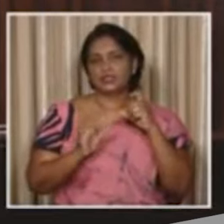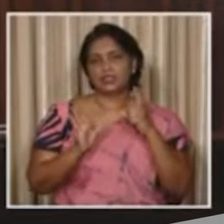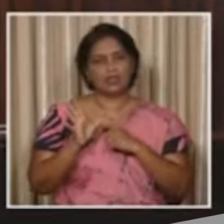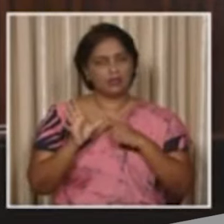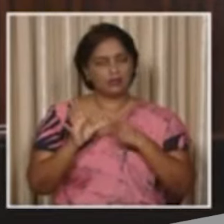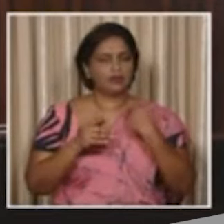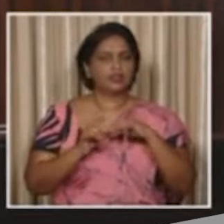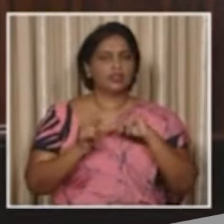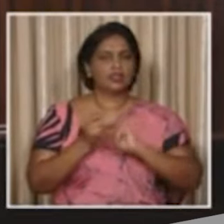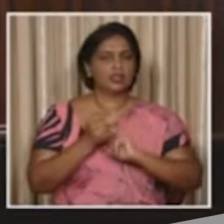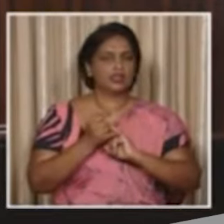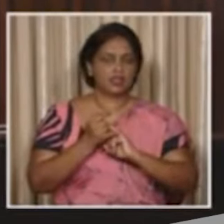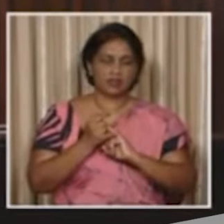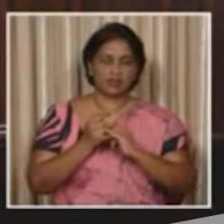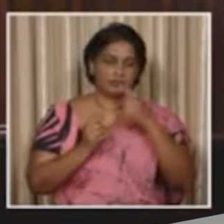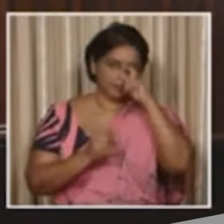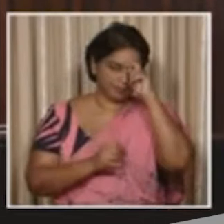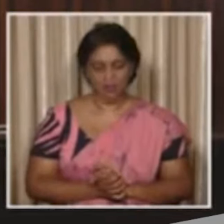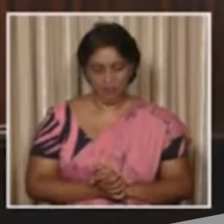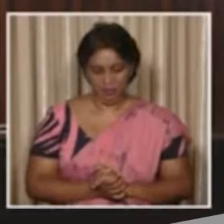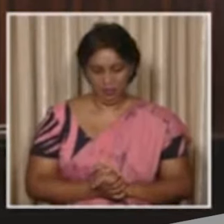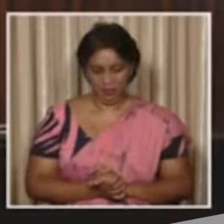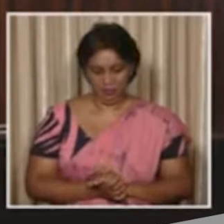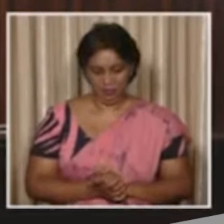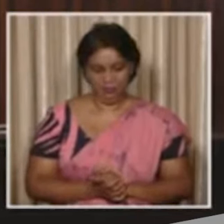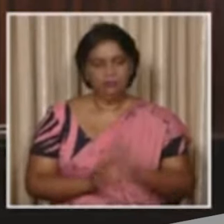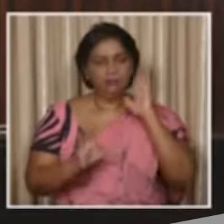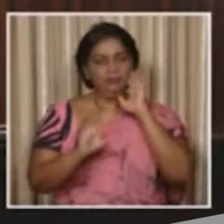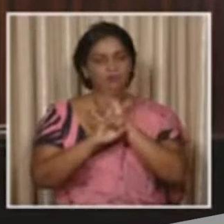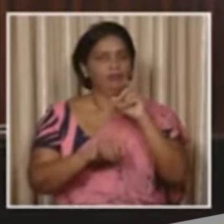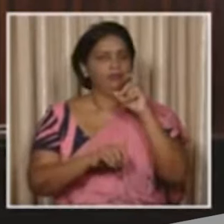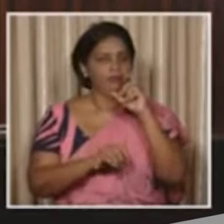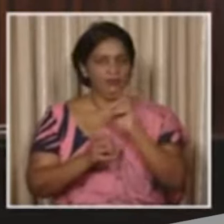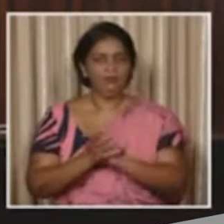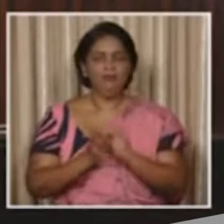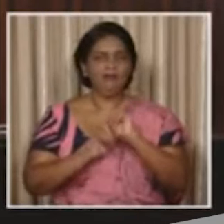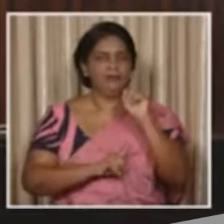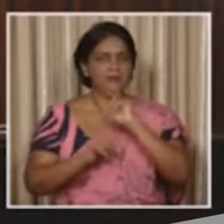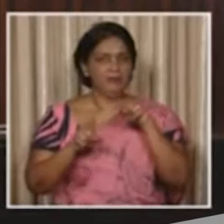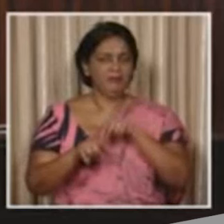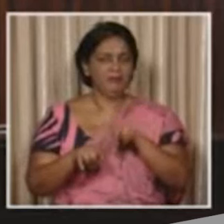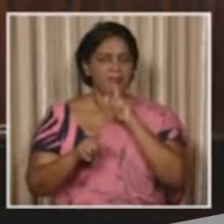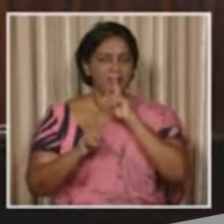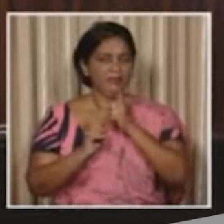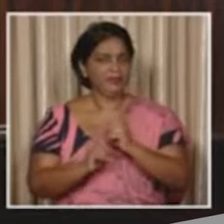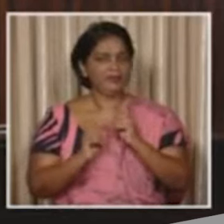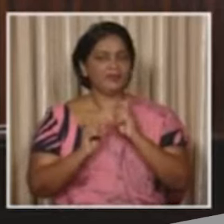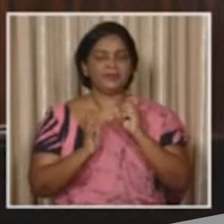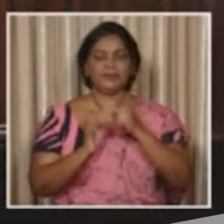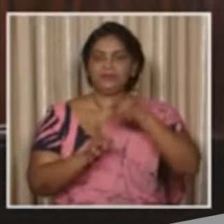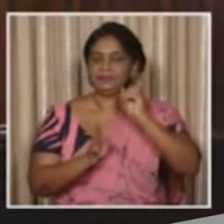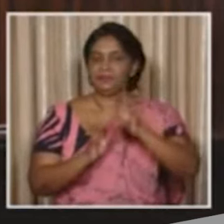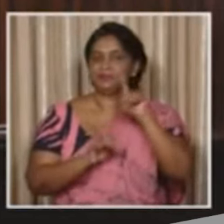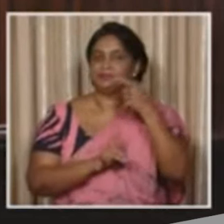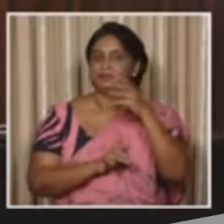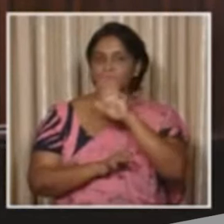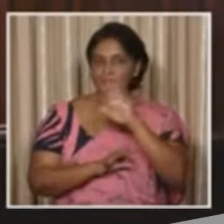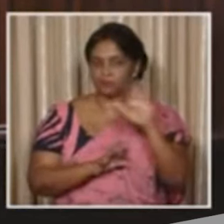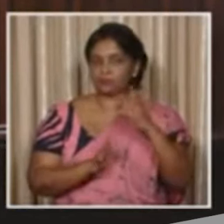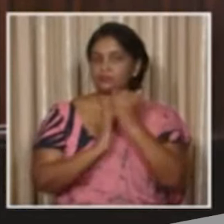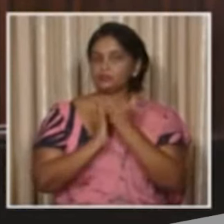ගරු සාන්විජේලාල්ද සිල්ලා මහත්මා. නිවේදන සී පාර්ලිමේන්තු විස්සාවරණ නියෝග 119 විධිවිධාන